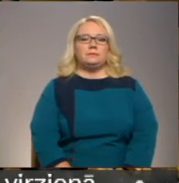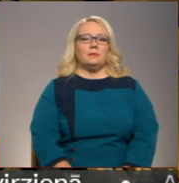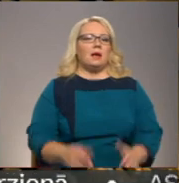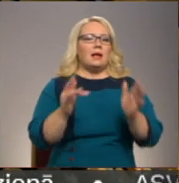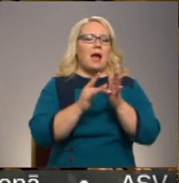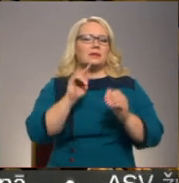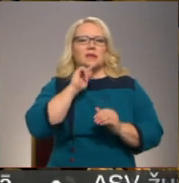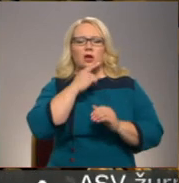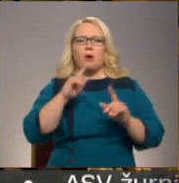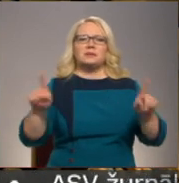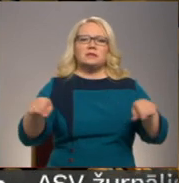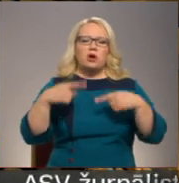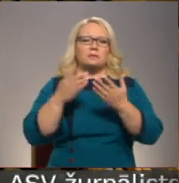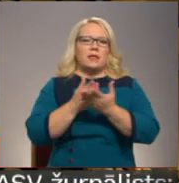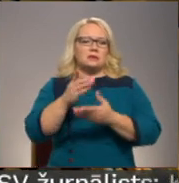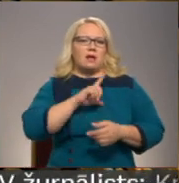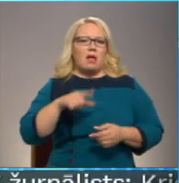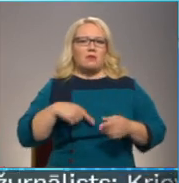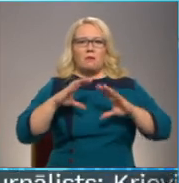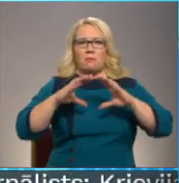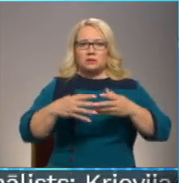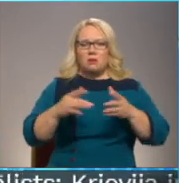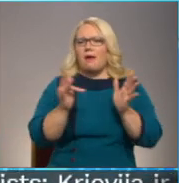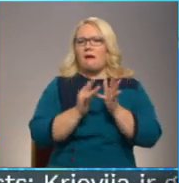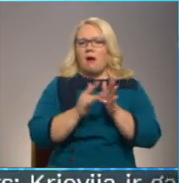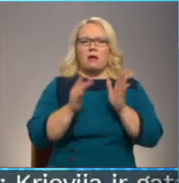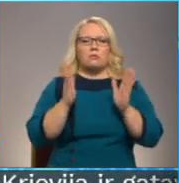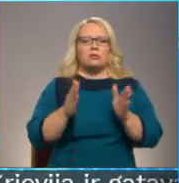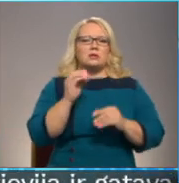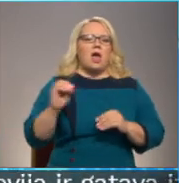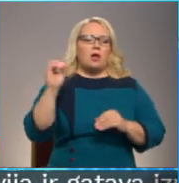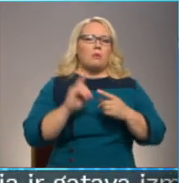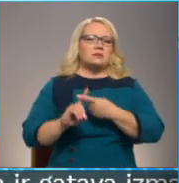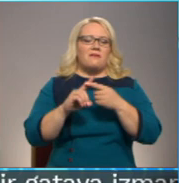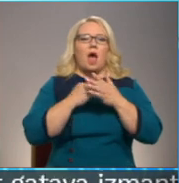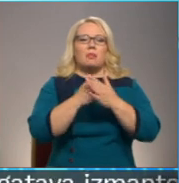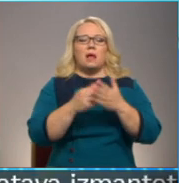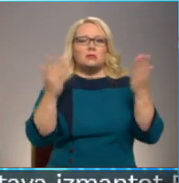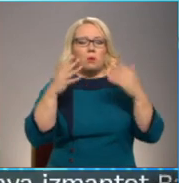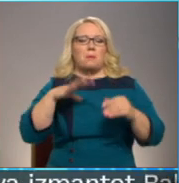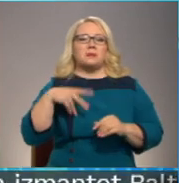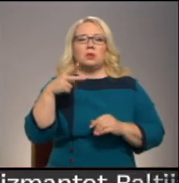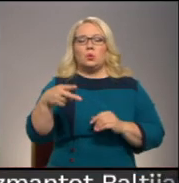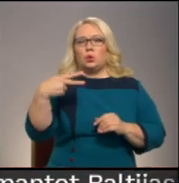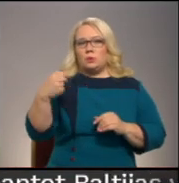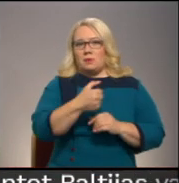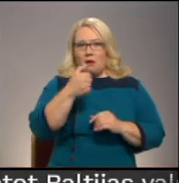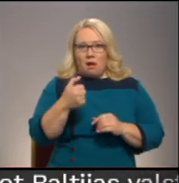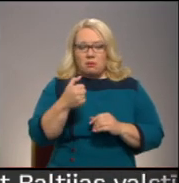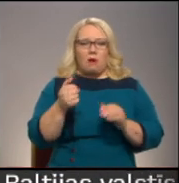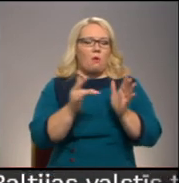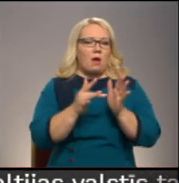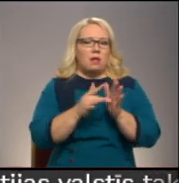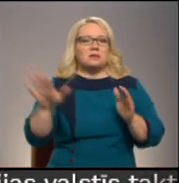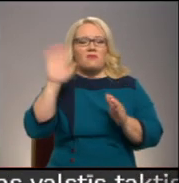Kādas ir ekonomikas izaugsmes tendences Latvijā un pasaulē, kādas solās būt Eiropas Savienības atbalsta politika pēc 2020. Gada un